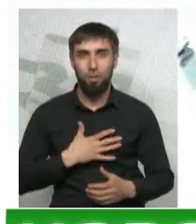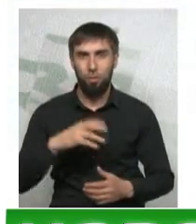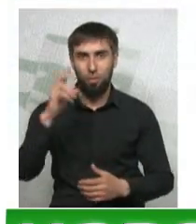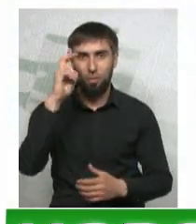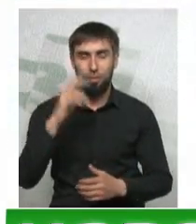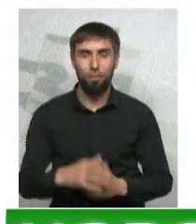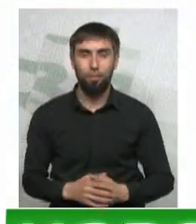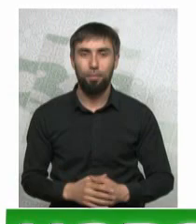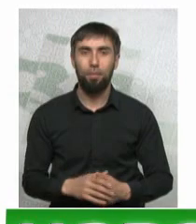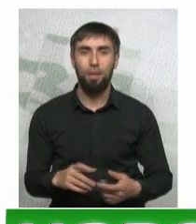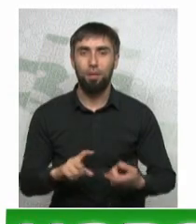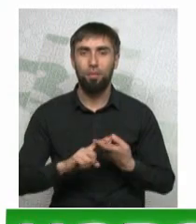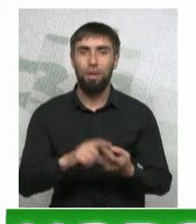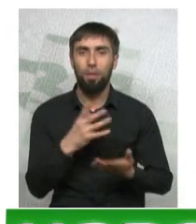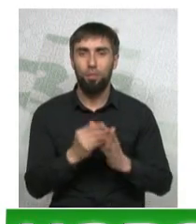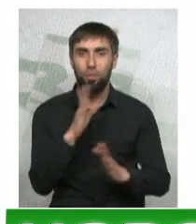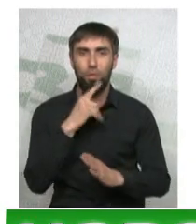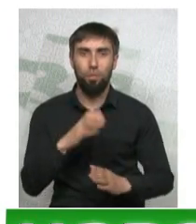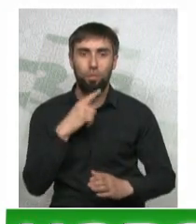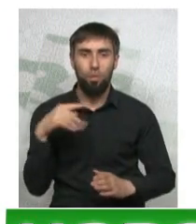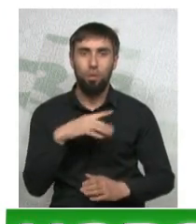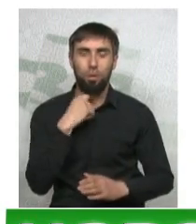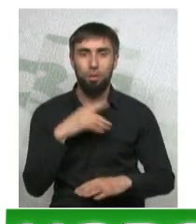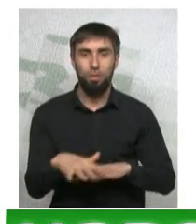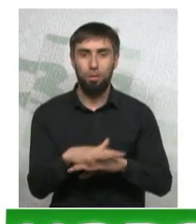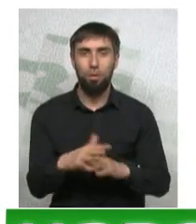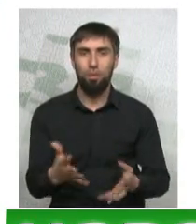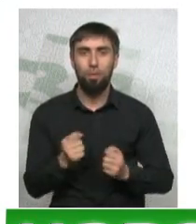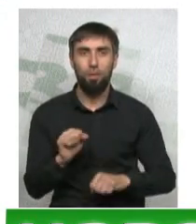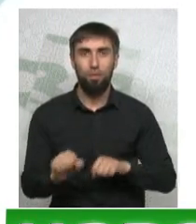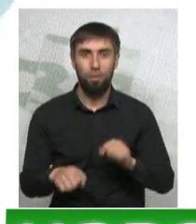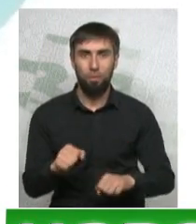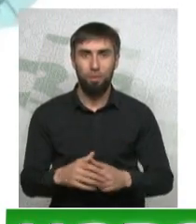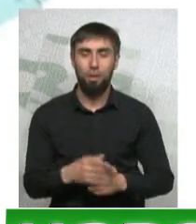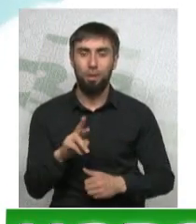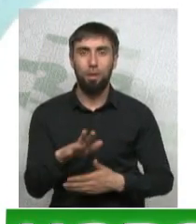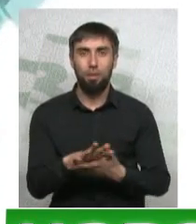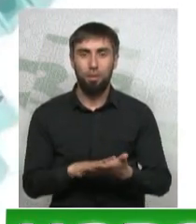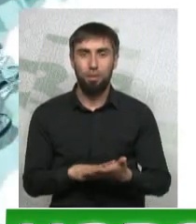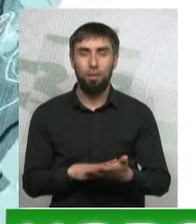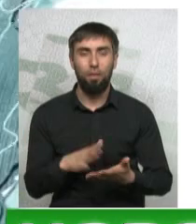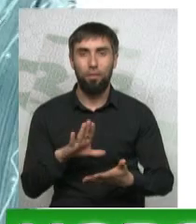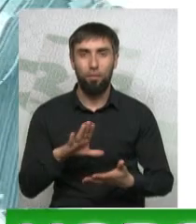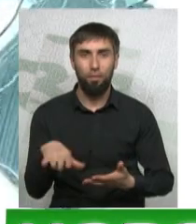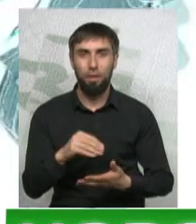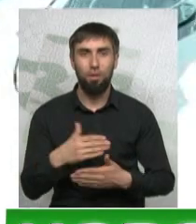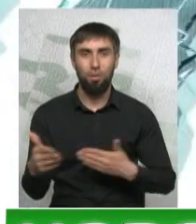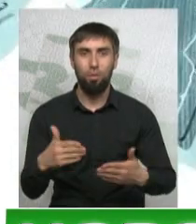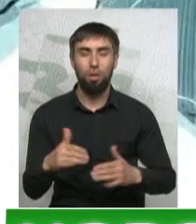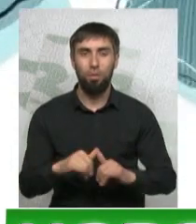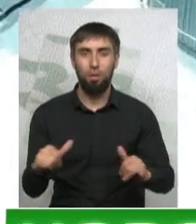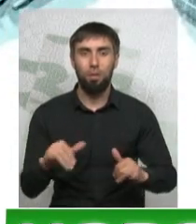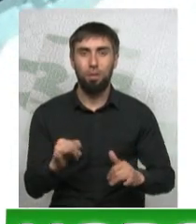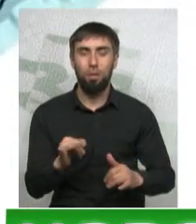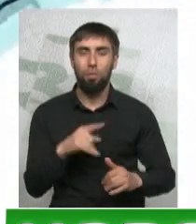государственность связав свою судьбу с Россией ингушский народ получил возможность Для дальнейшего всестороннего развития при